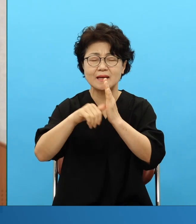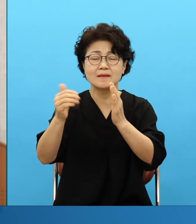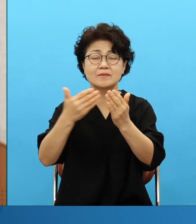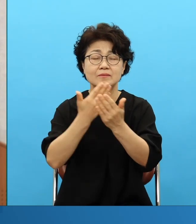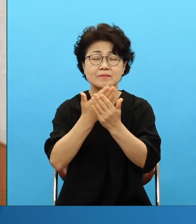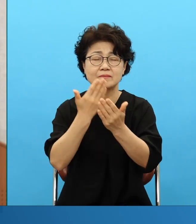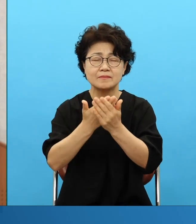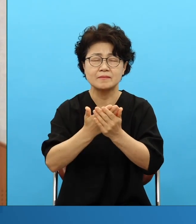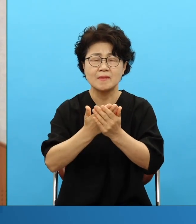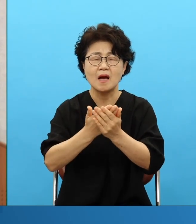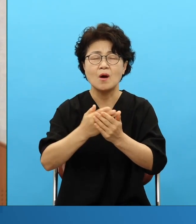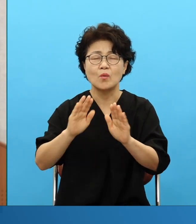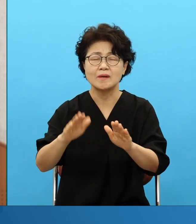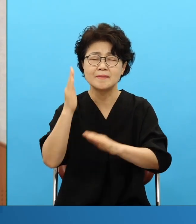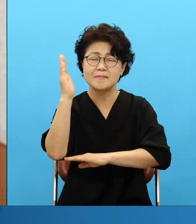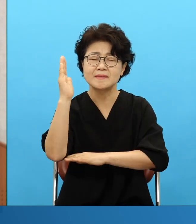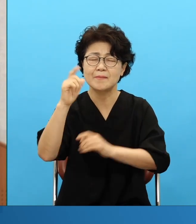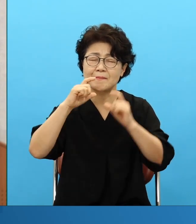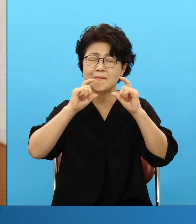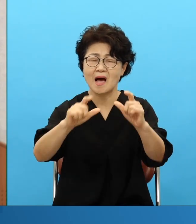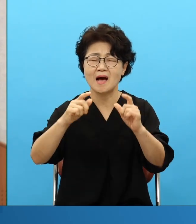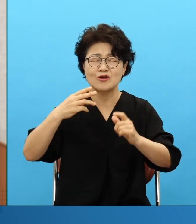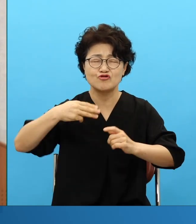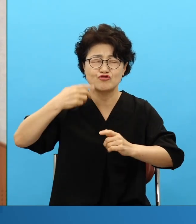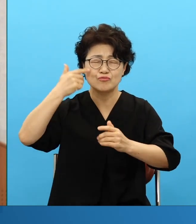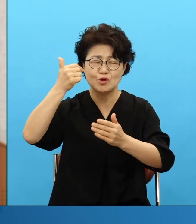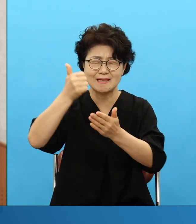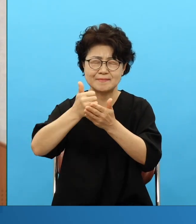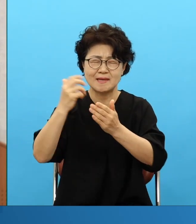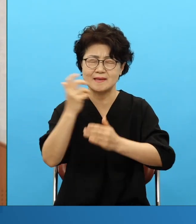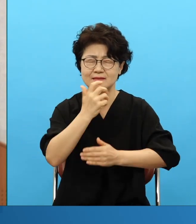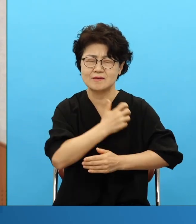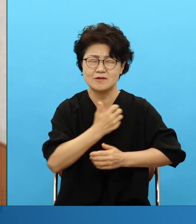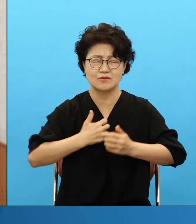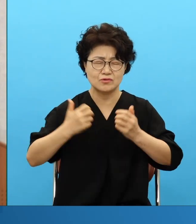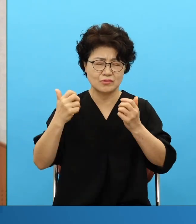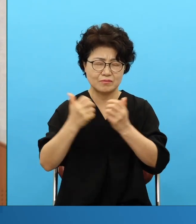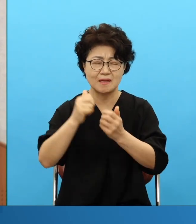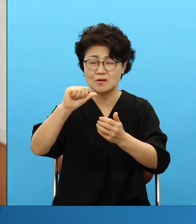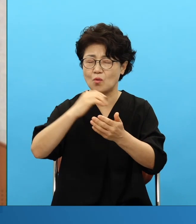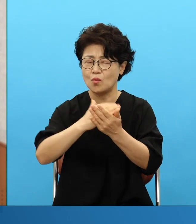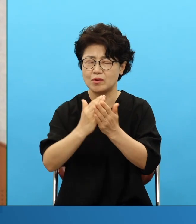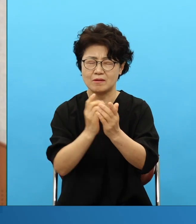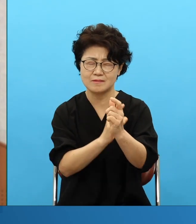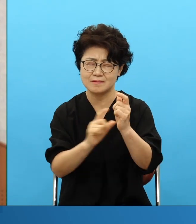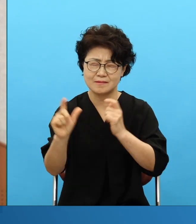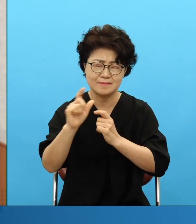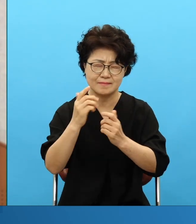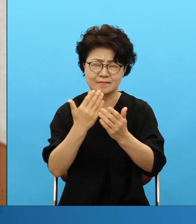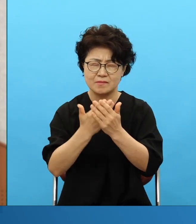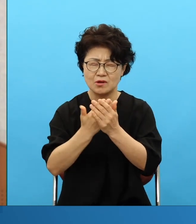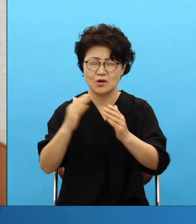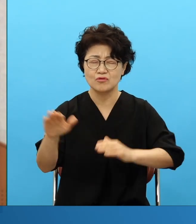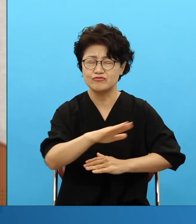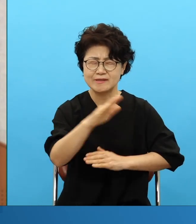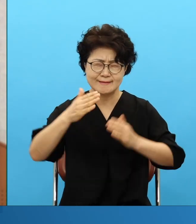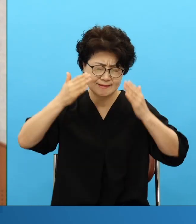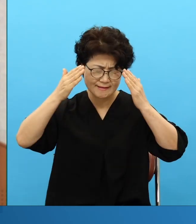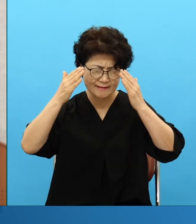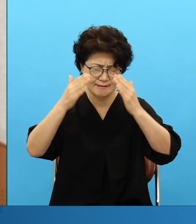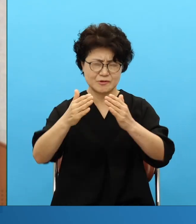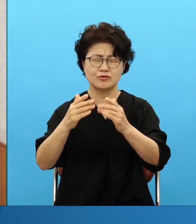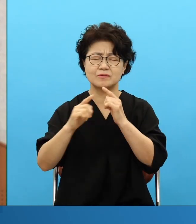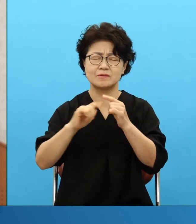선포하시는 유목사님께 성령 충만과 오력을 만배나 더하여 주시고 저희들은 집중하여 언약